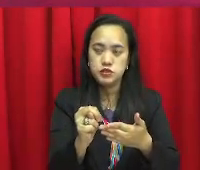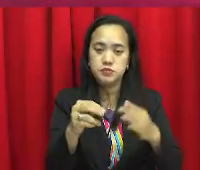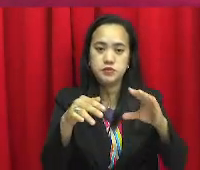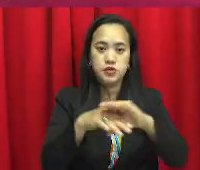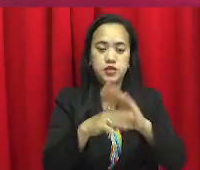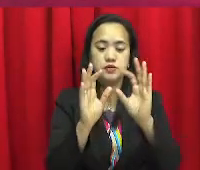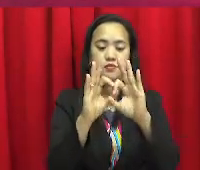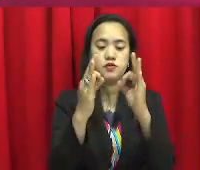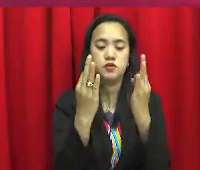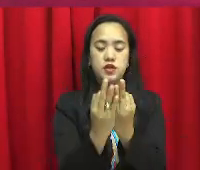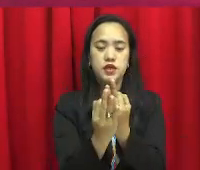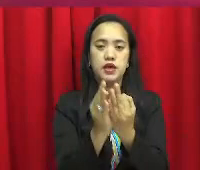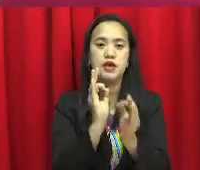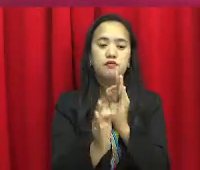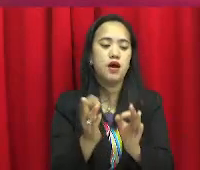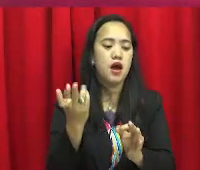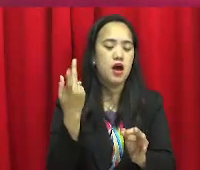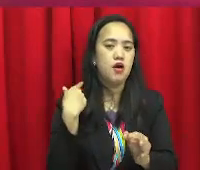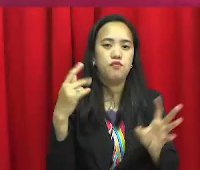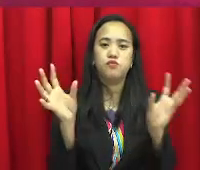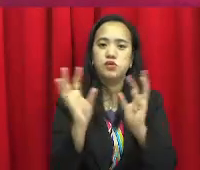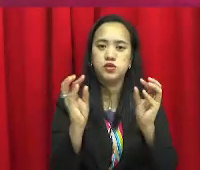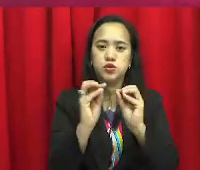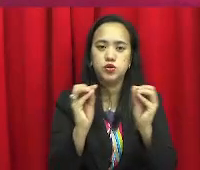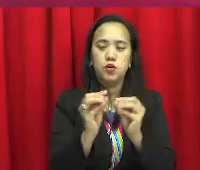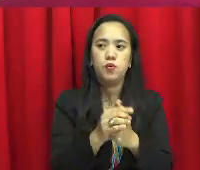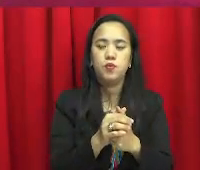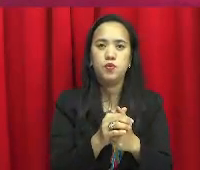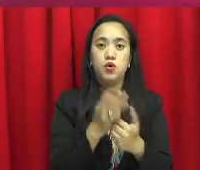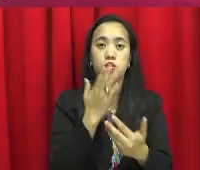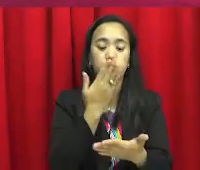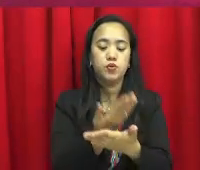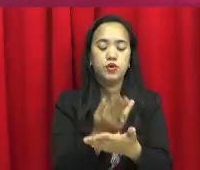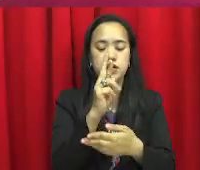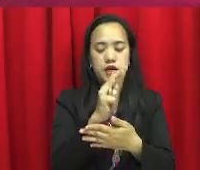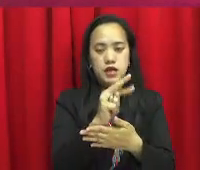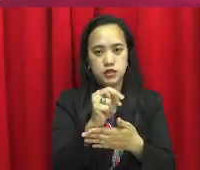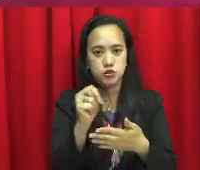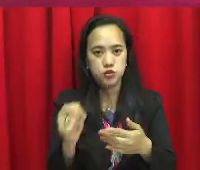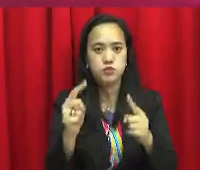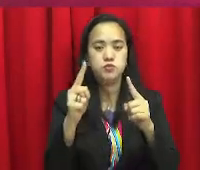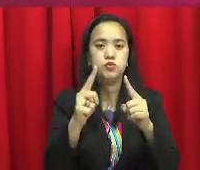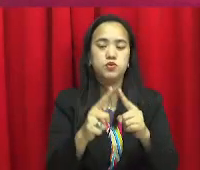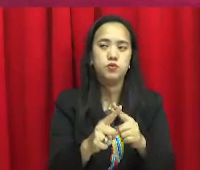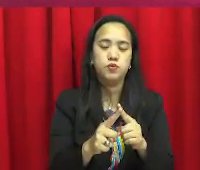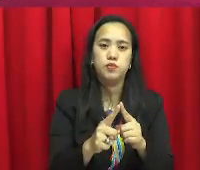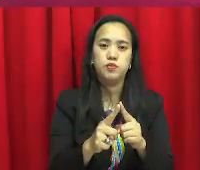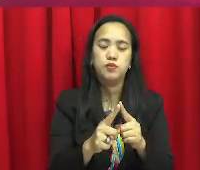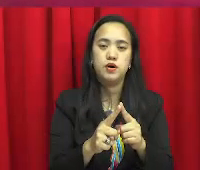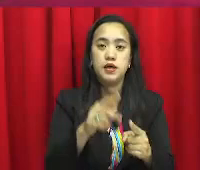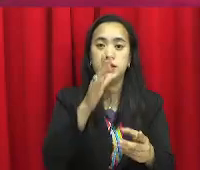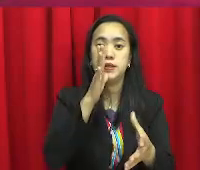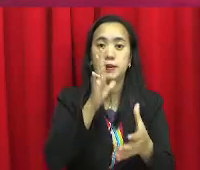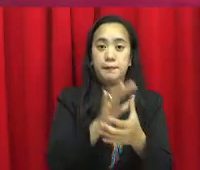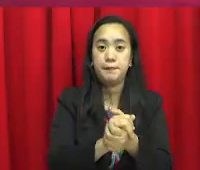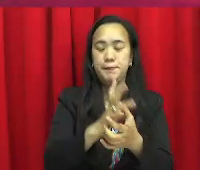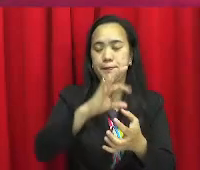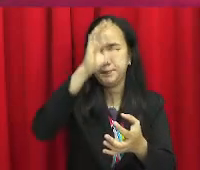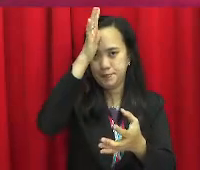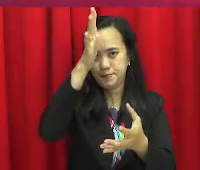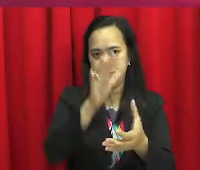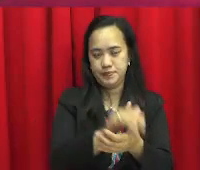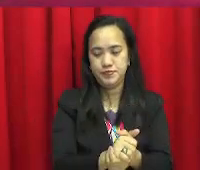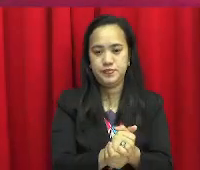pamilya. Pag walang maayos na pamilya, na mag-asawa, wala hong maayos na mag-asawa, na pamilya. Kaya dapat